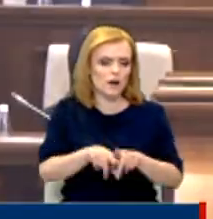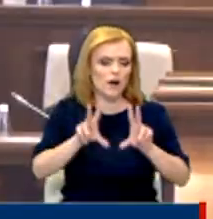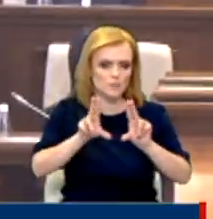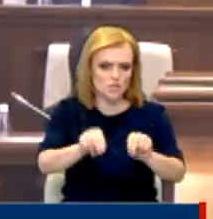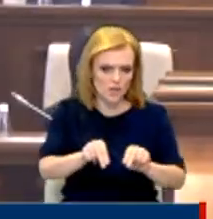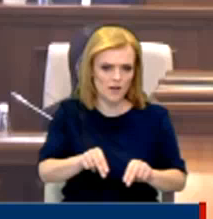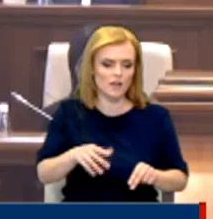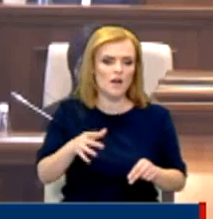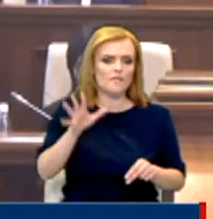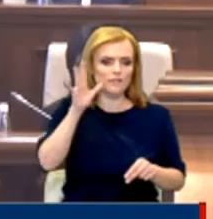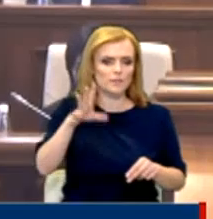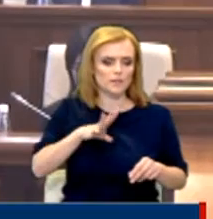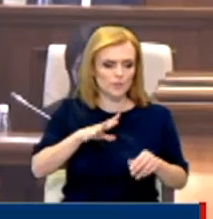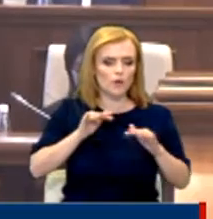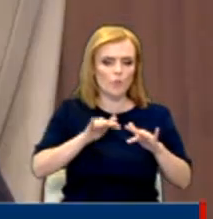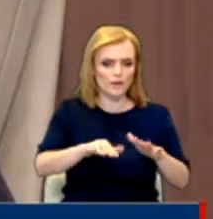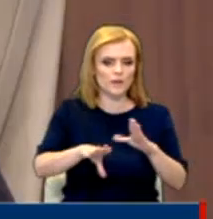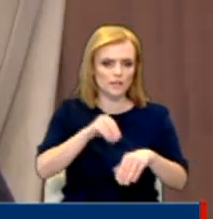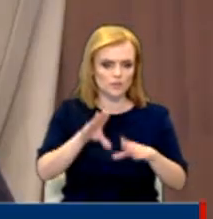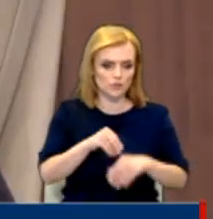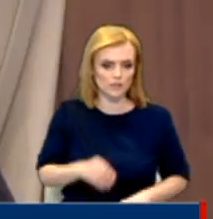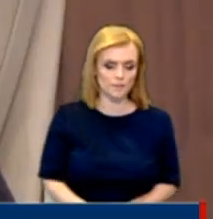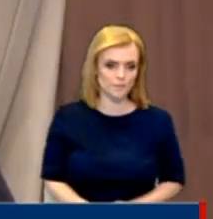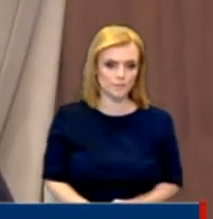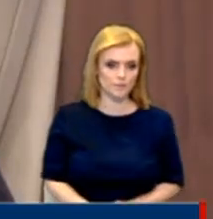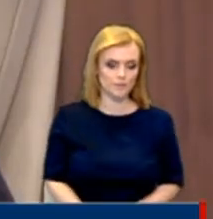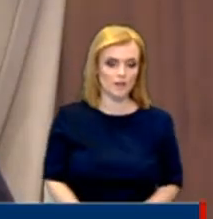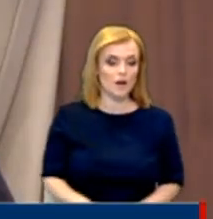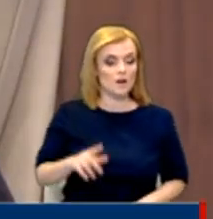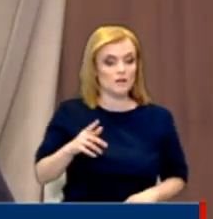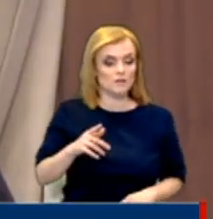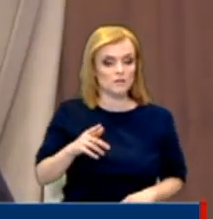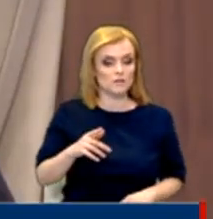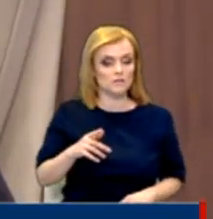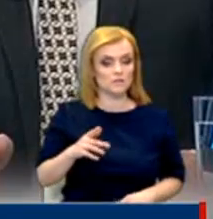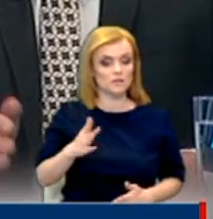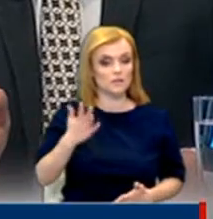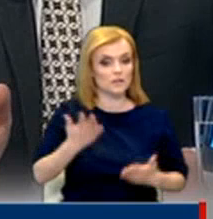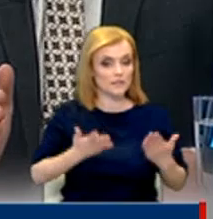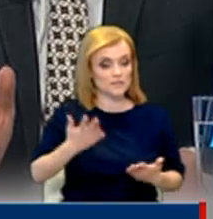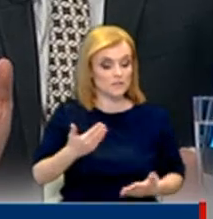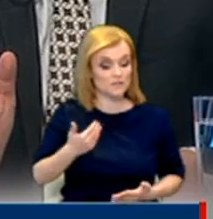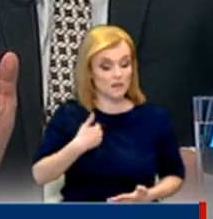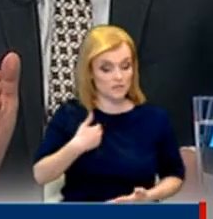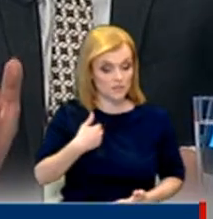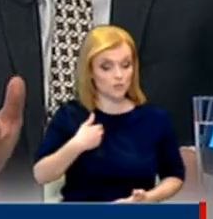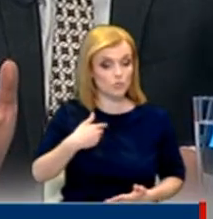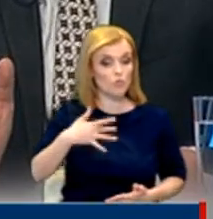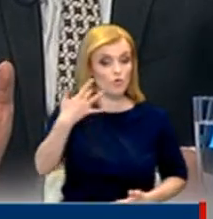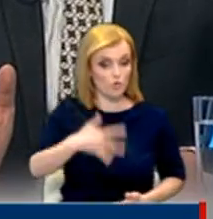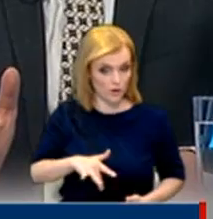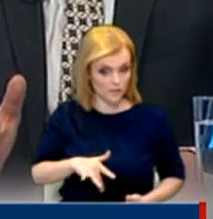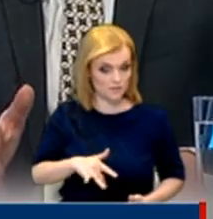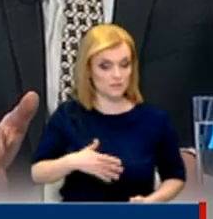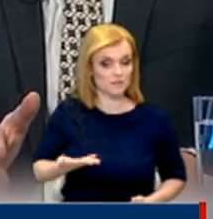la începutul săptămânii viitoare, executivul Sandu ar putea fi demis. Vor dori să-l demită guvernul pentru